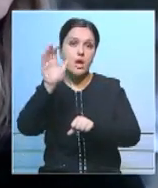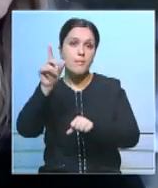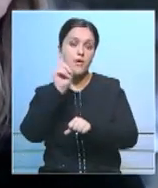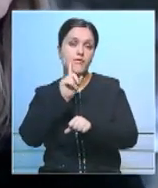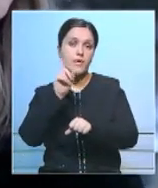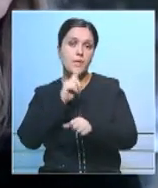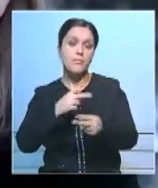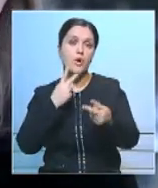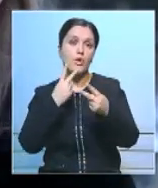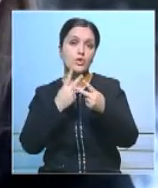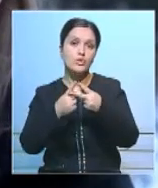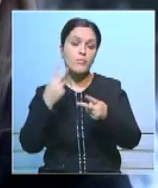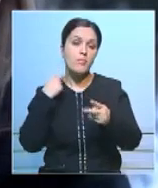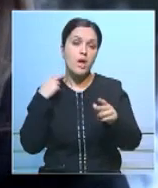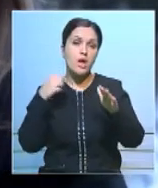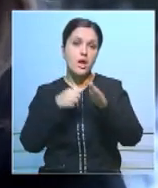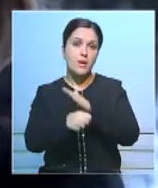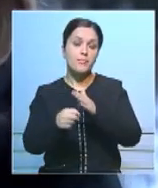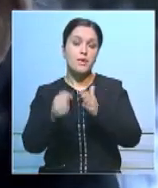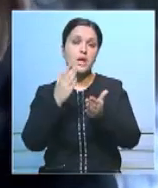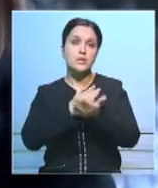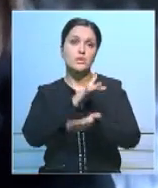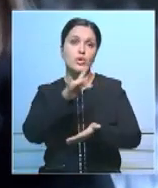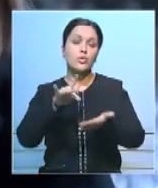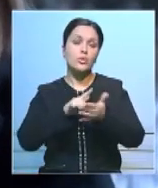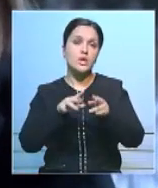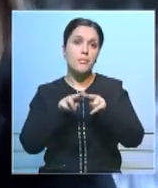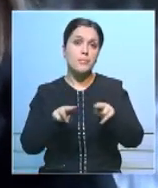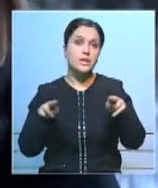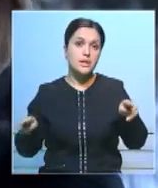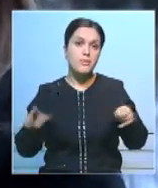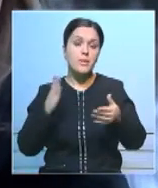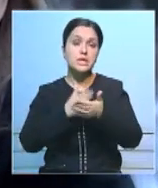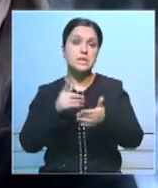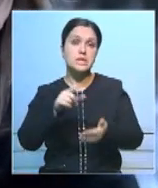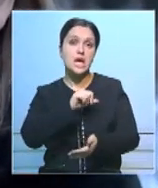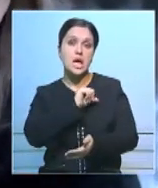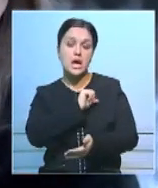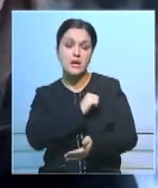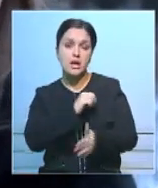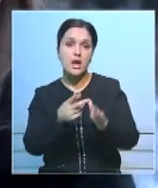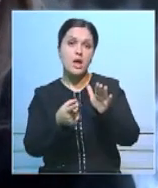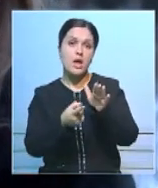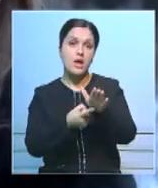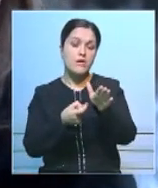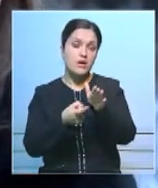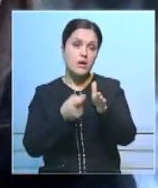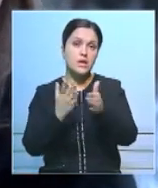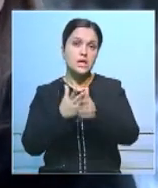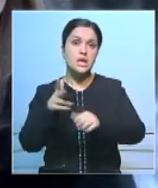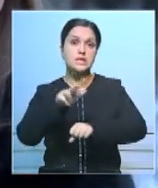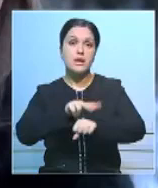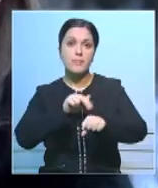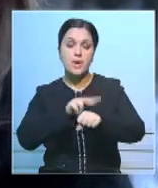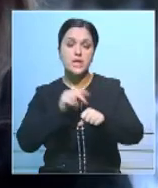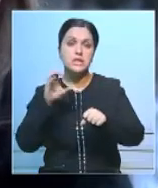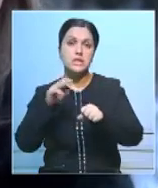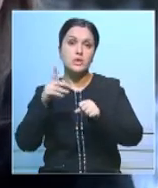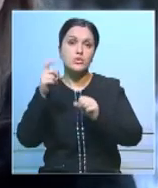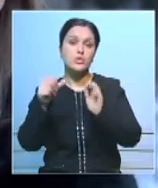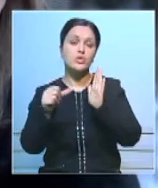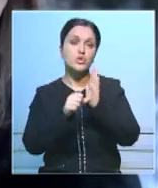временного содержания УВД города Петропавловска. По данному факту следователям городского УВД начато досудебное расследование по статье